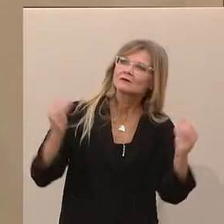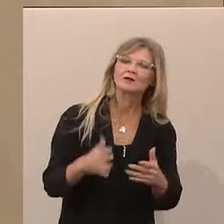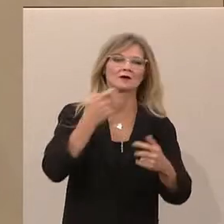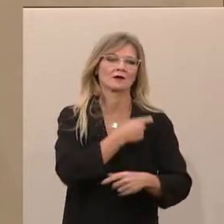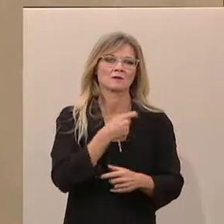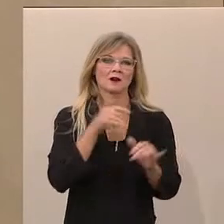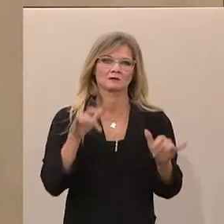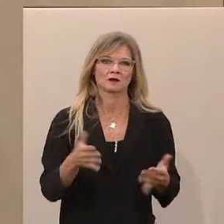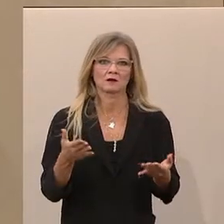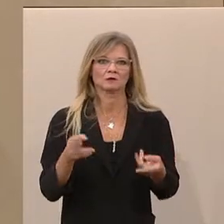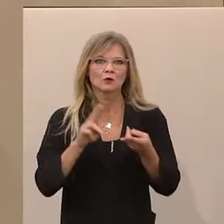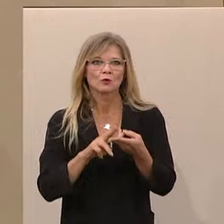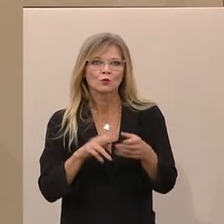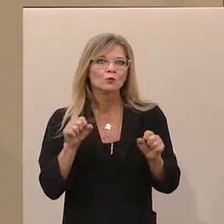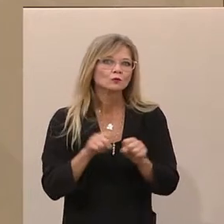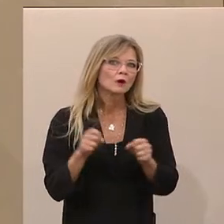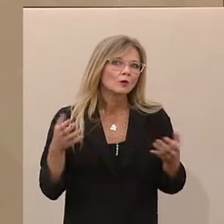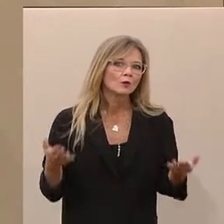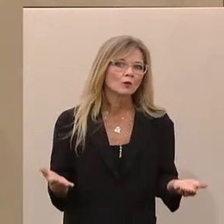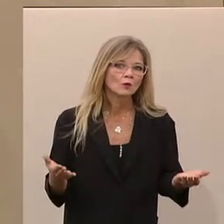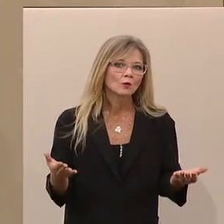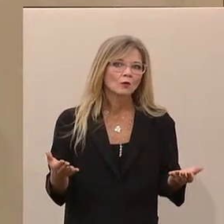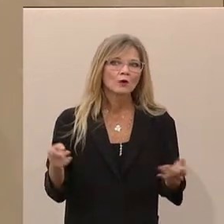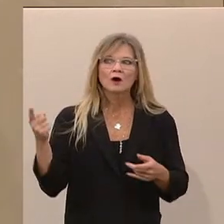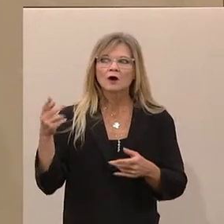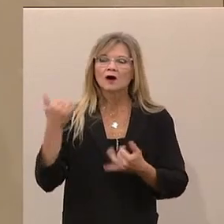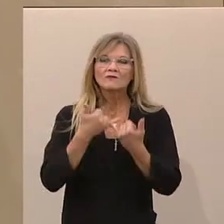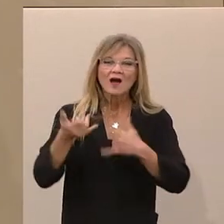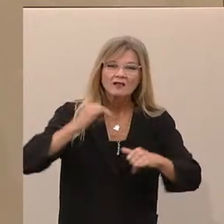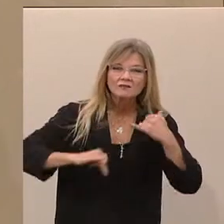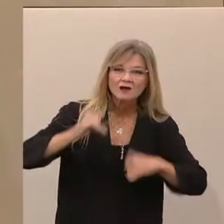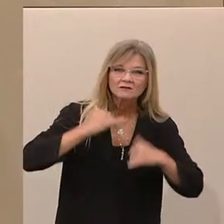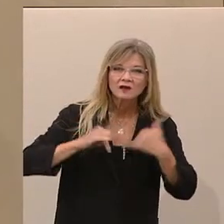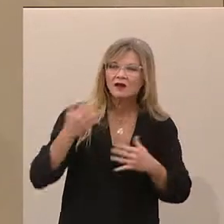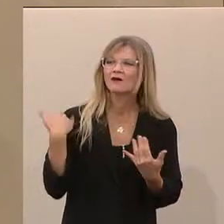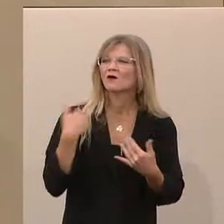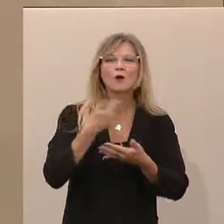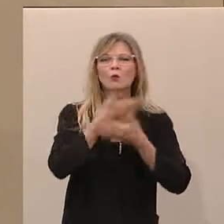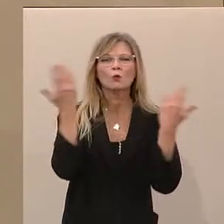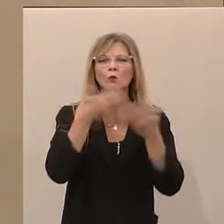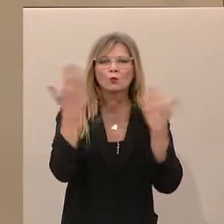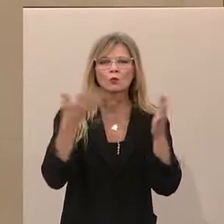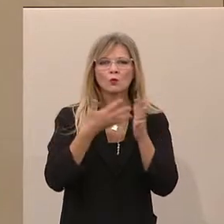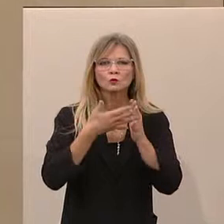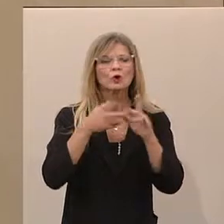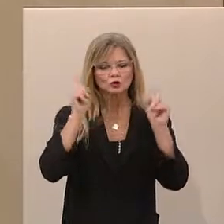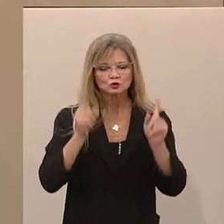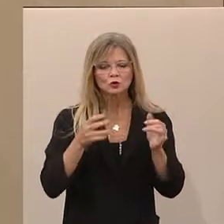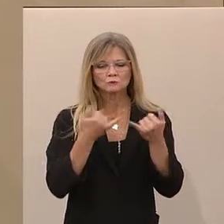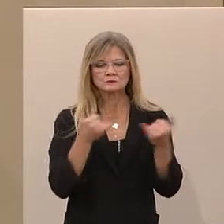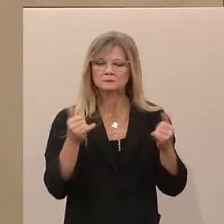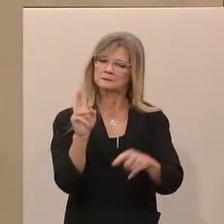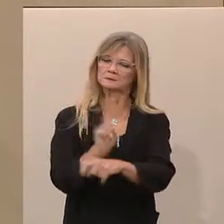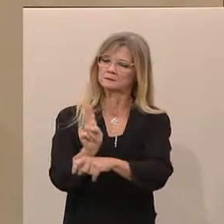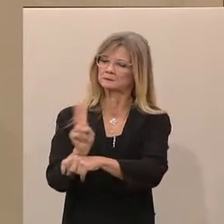die ungezügelte Zuwanderung, die stattgefunden hat, in den Griff bekommt und gestoppt werden kann.